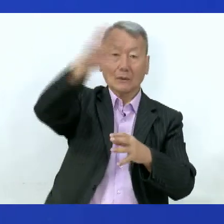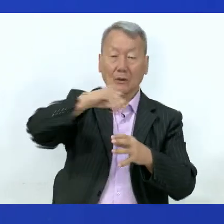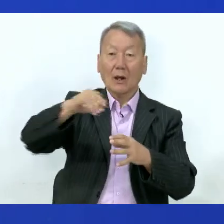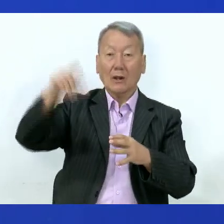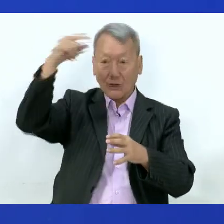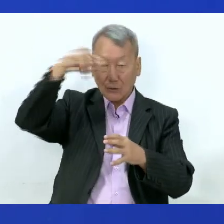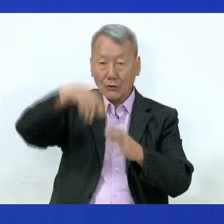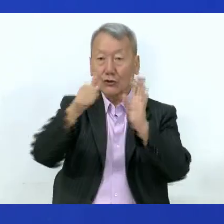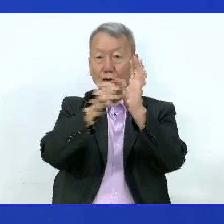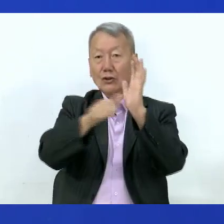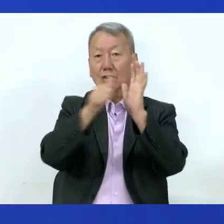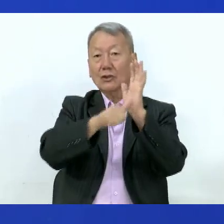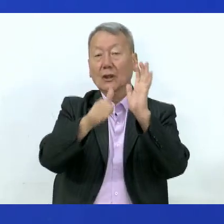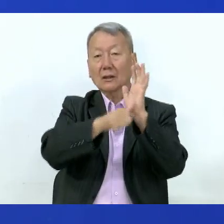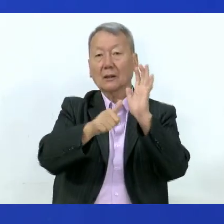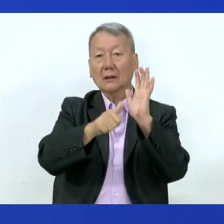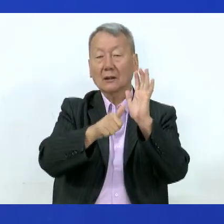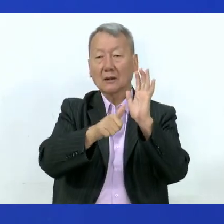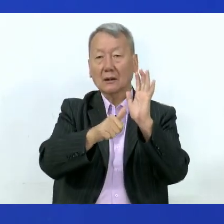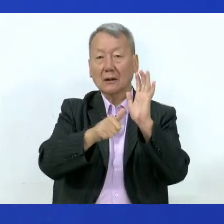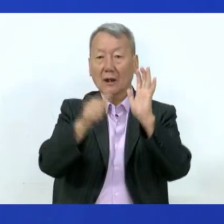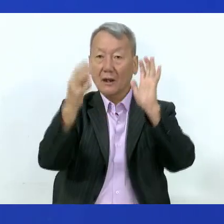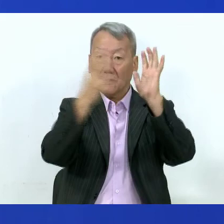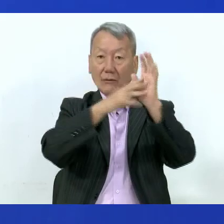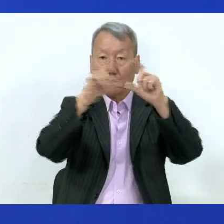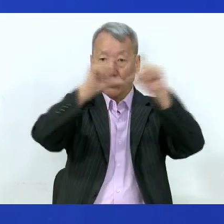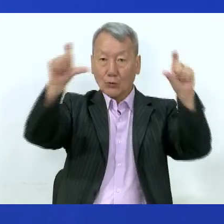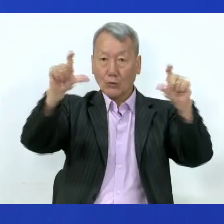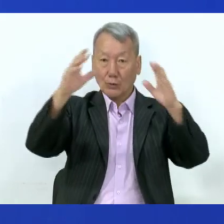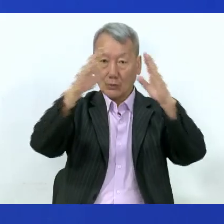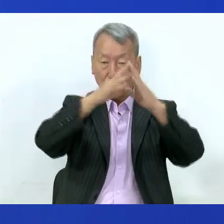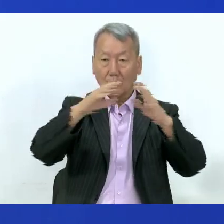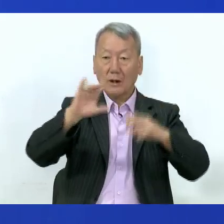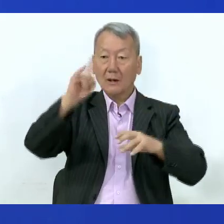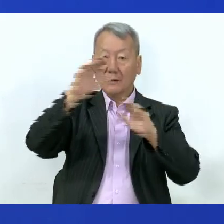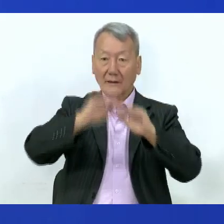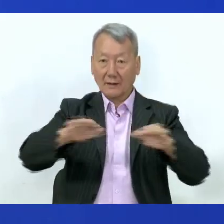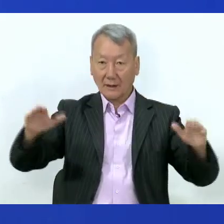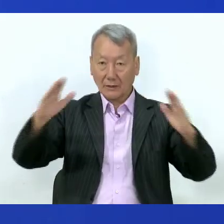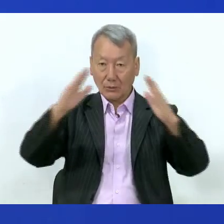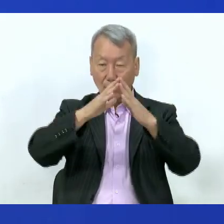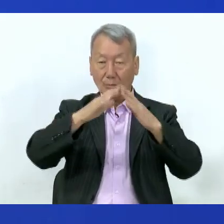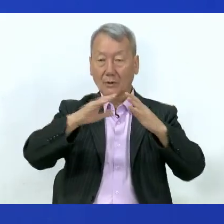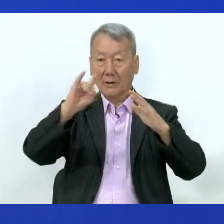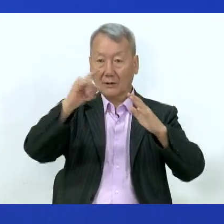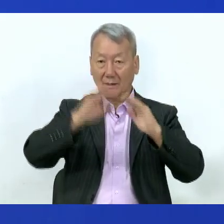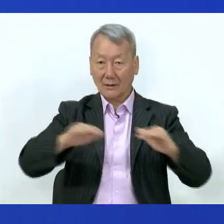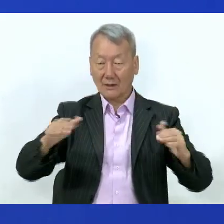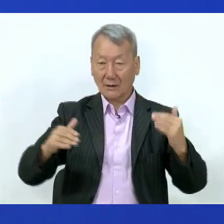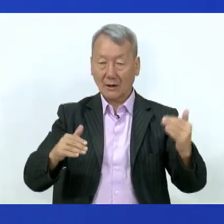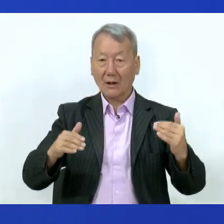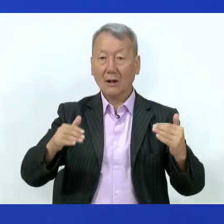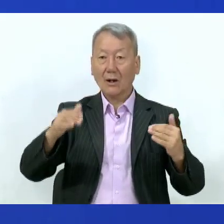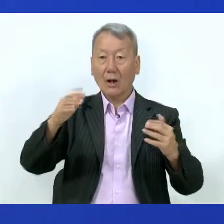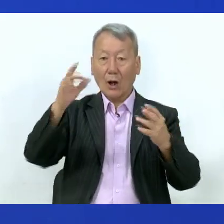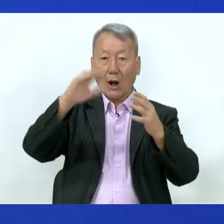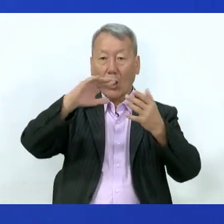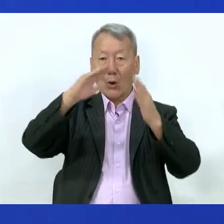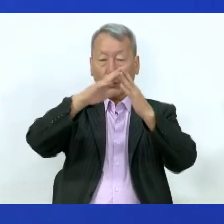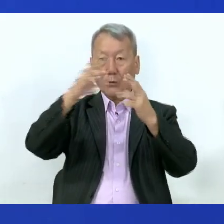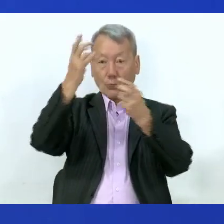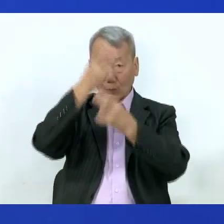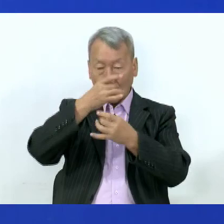69 школ, детсад, объект культуры,